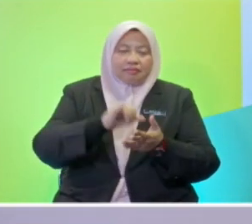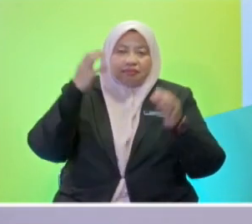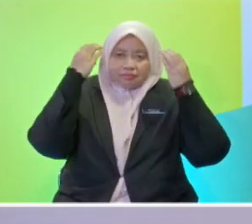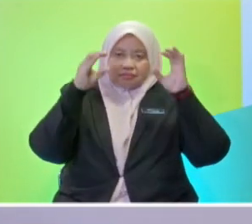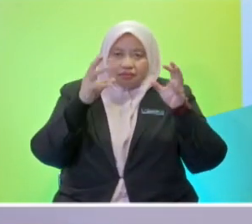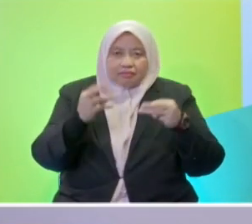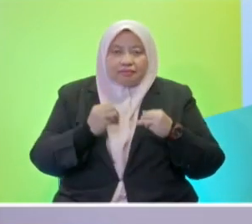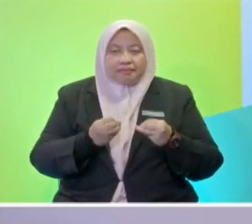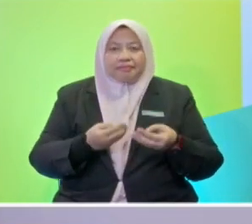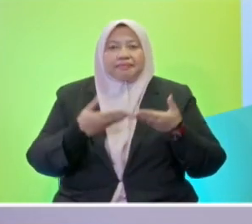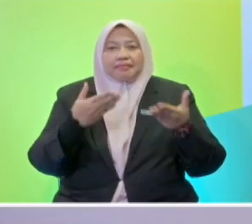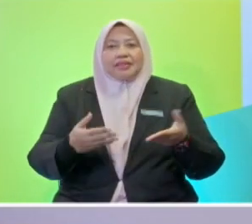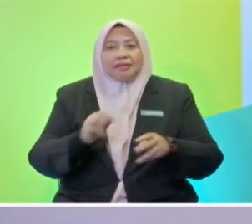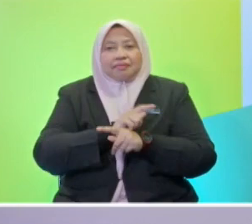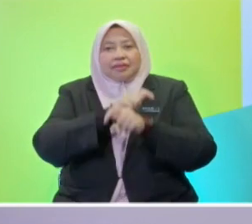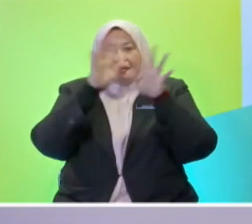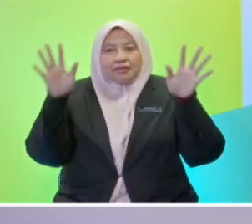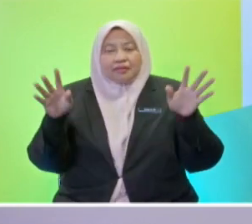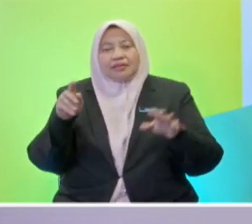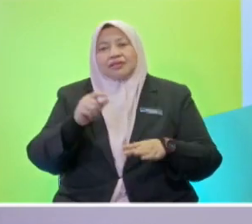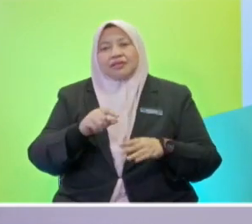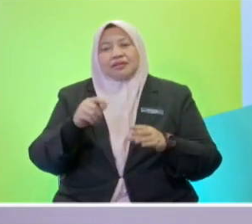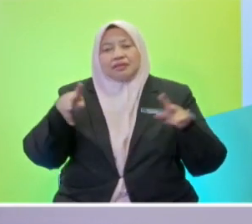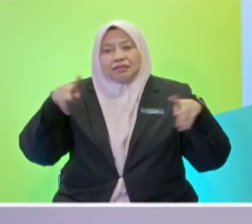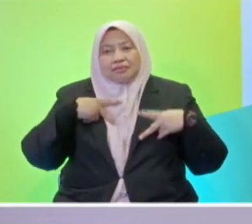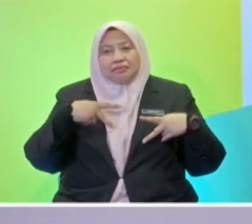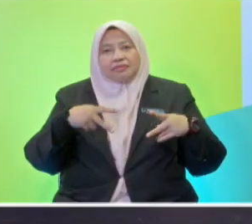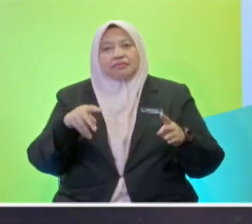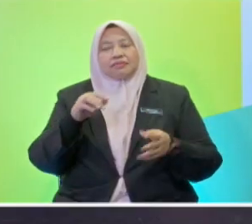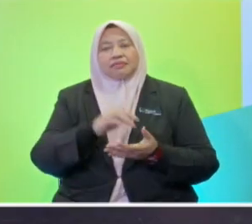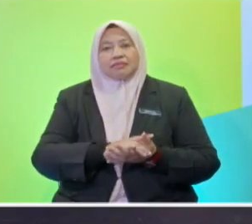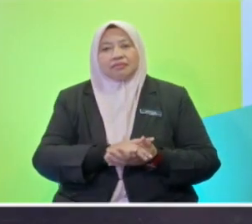beri penerangan atau pengertian maksud kepunyaan